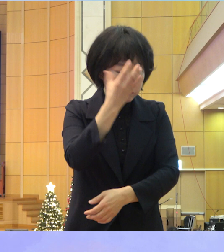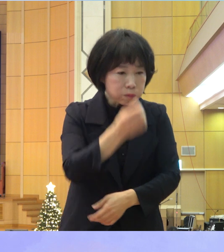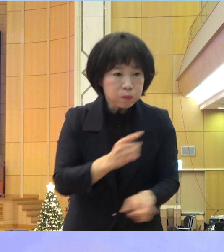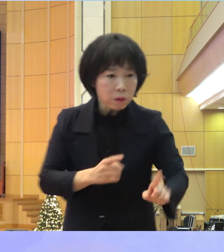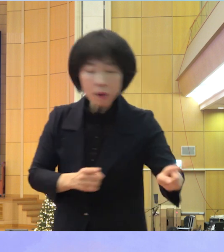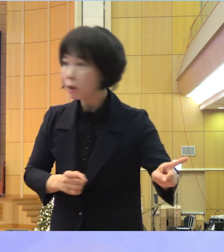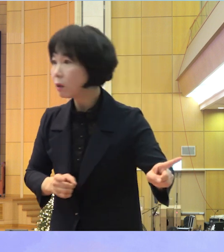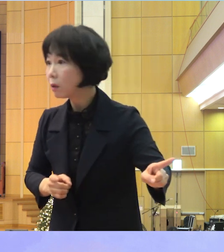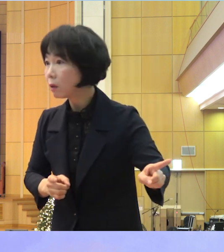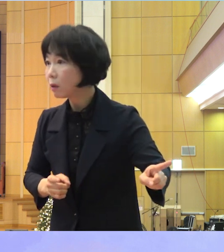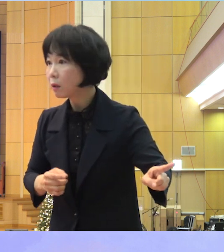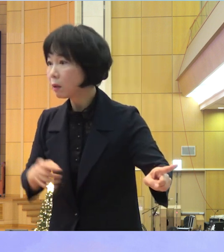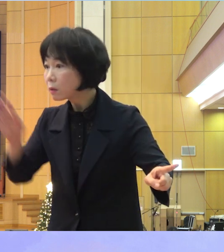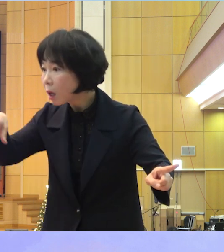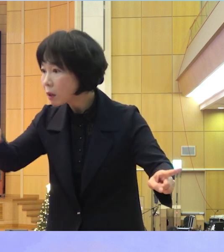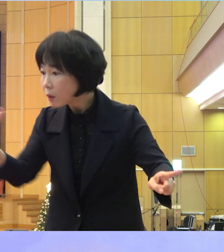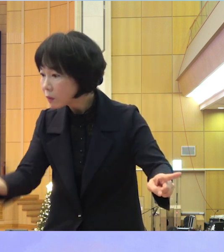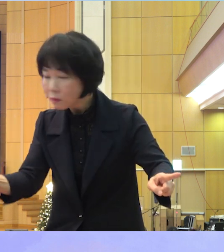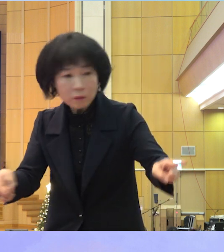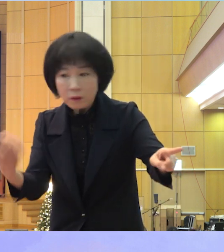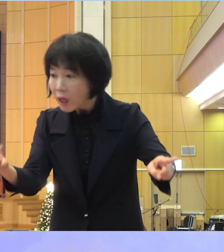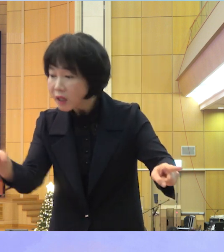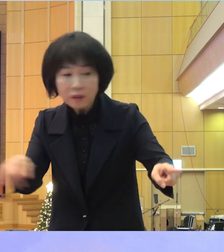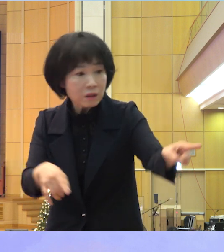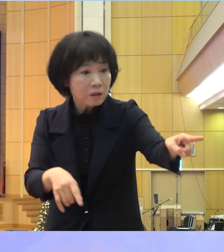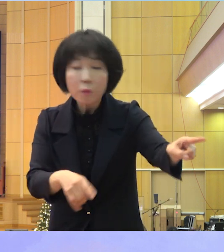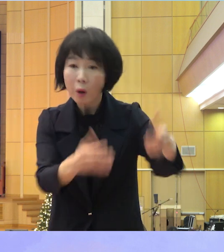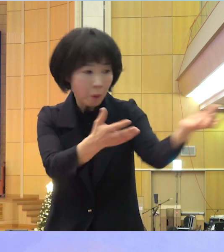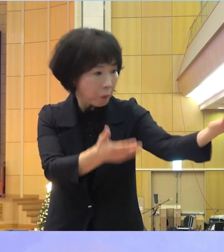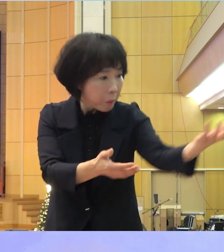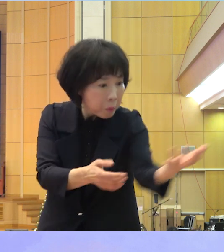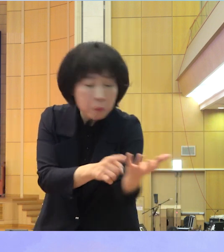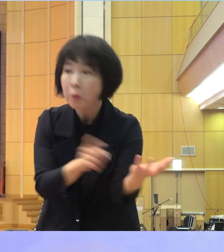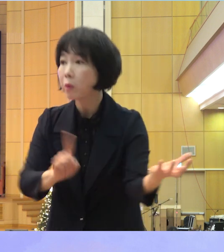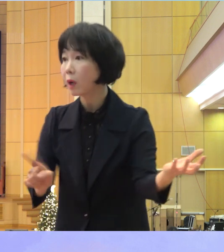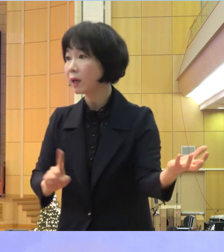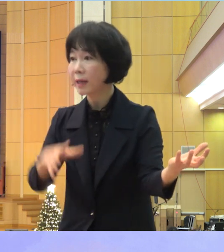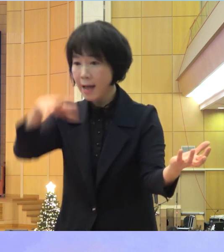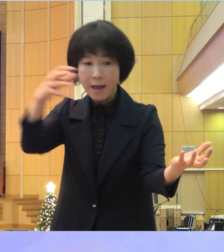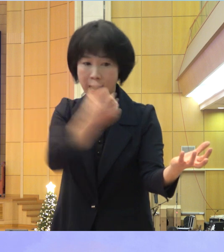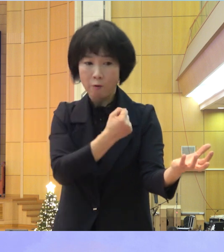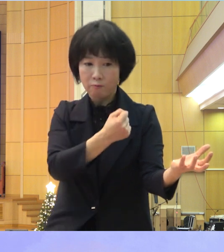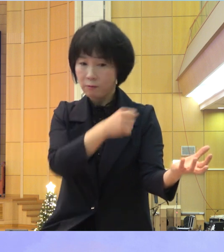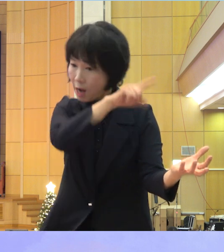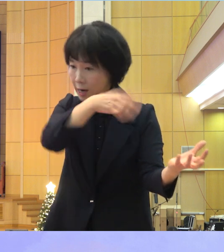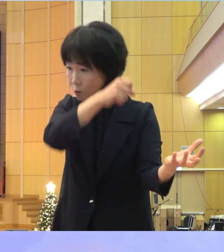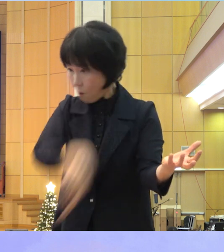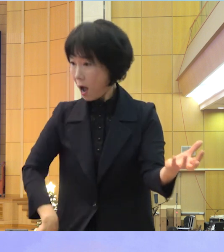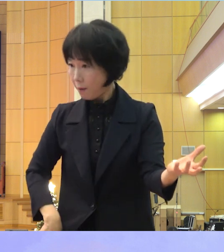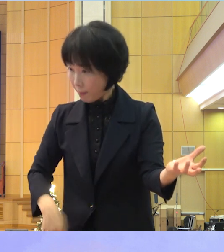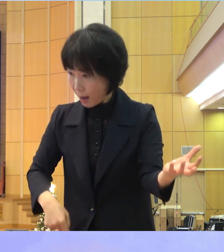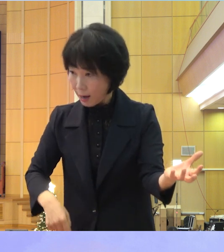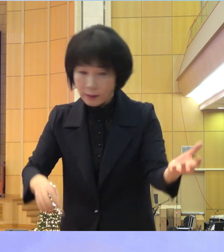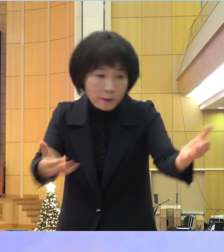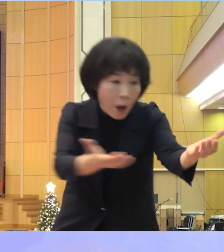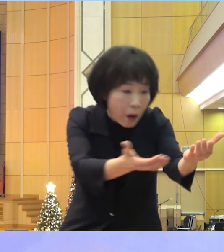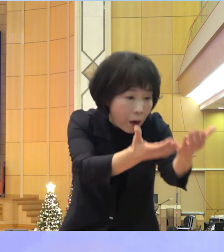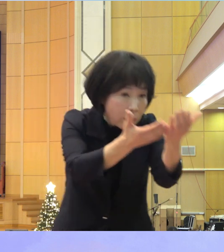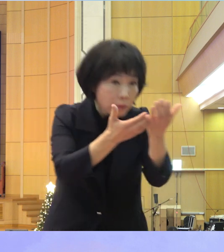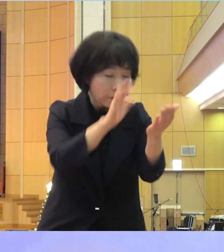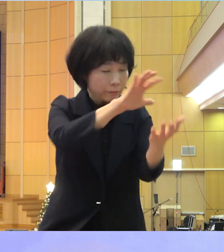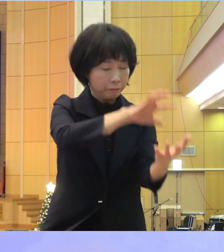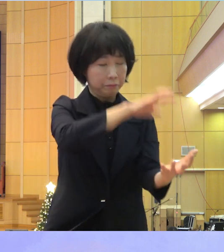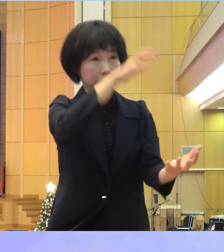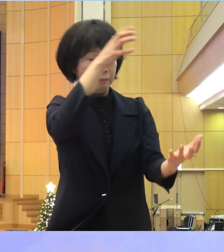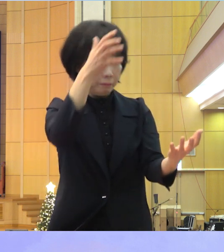그래서 공주가 그걸 보고, 여봐라 저거 건져라. 건졌더니 갈상자의 히브리 사람의, 이스라엘